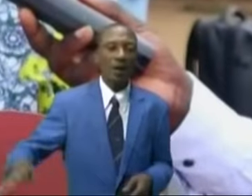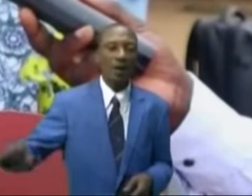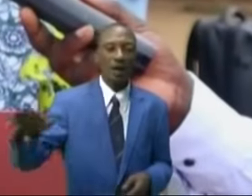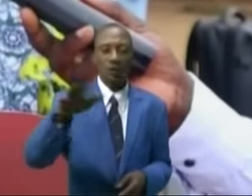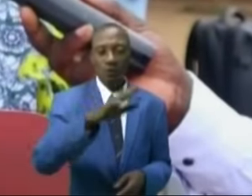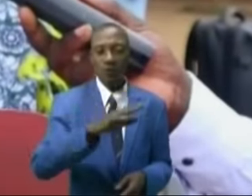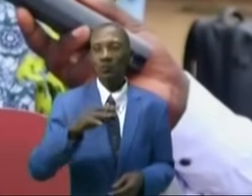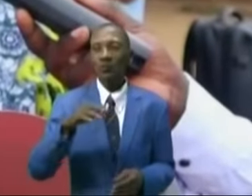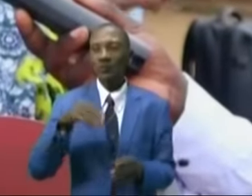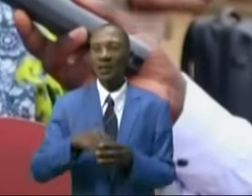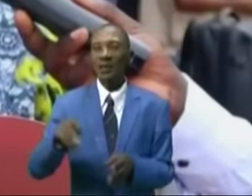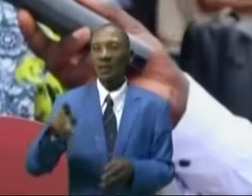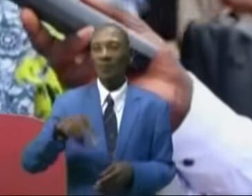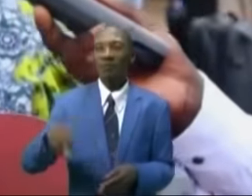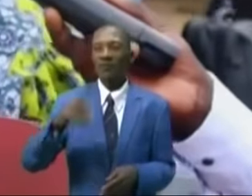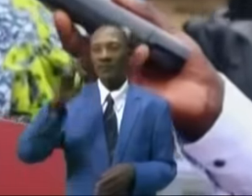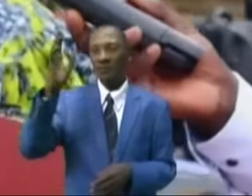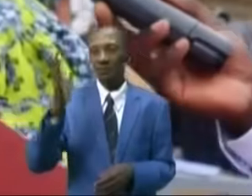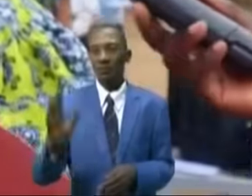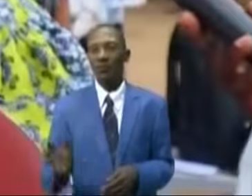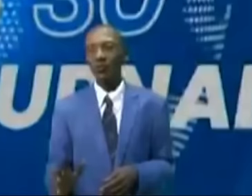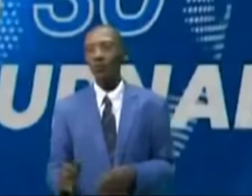Kasabougou. Je vous remercie.